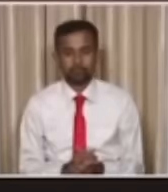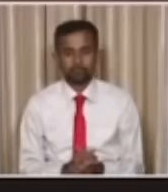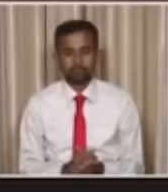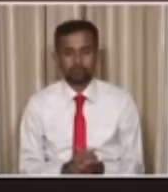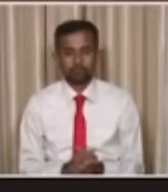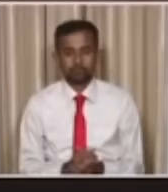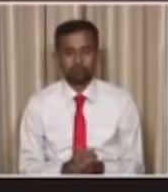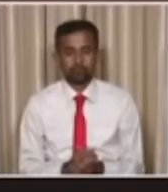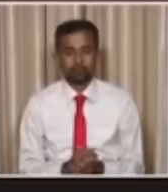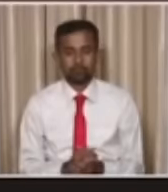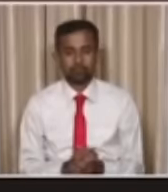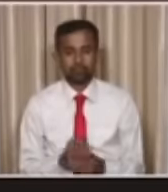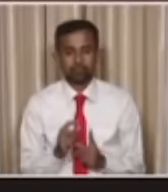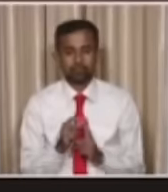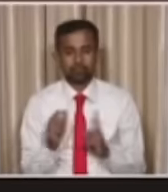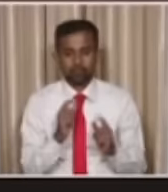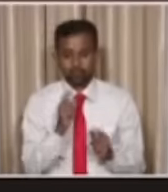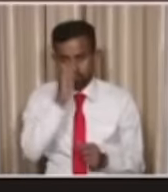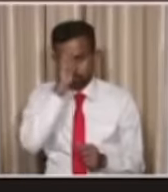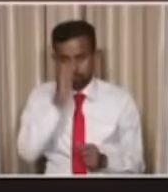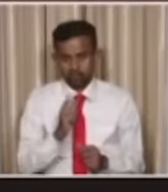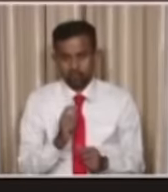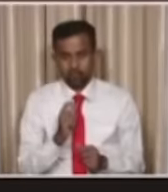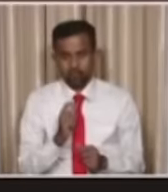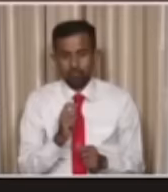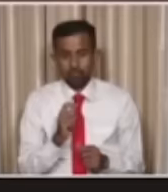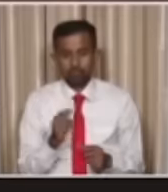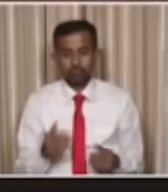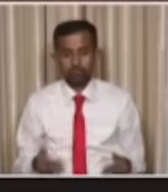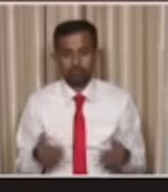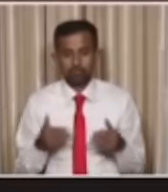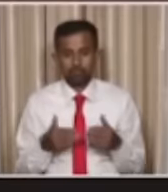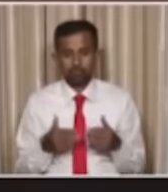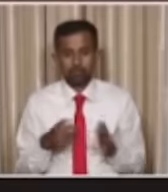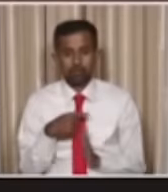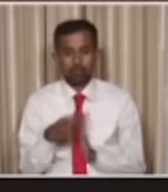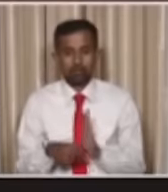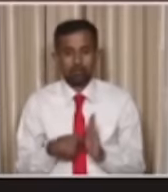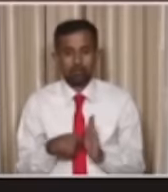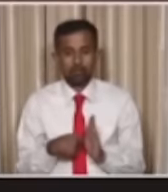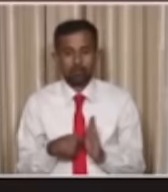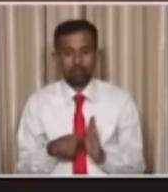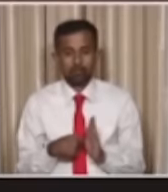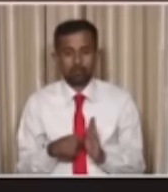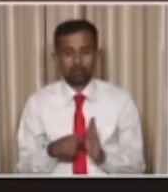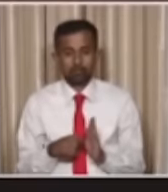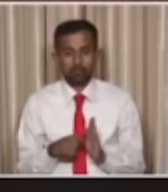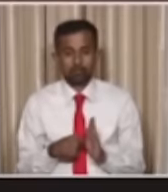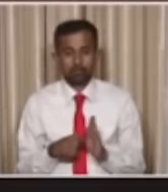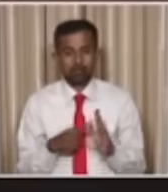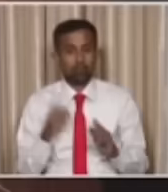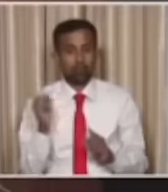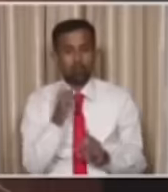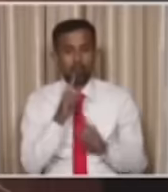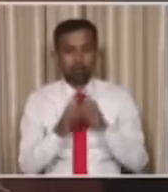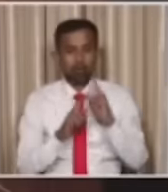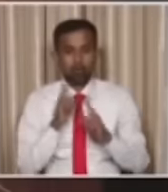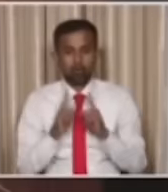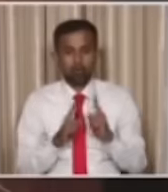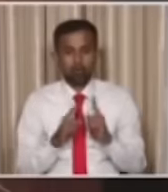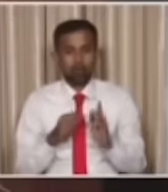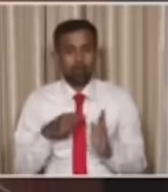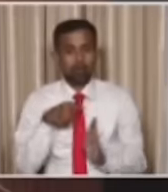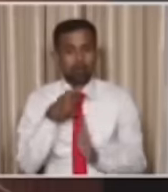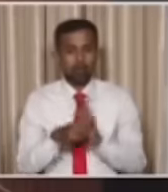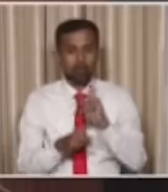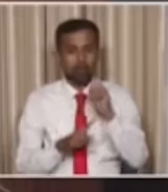ගරු මූලාසනාරු උඩ ගරු මන්ත්‍රීතුමනි අද මේ රටේ ඉතාමත් කතිකාවටපත් වෙච්ච රටම